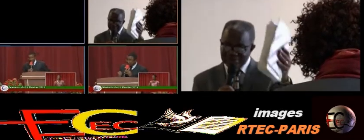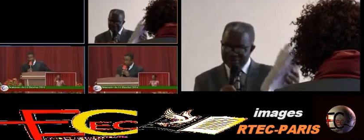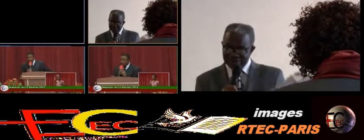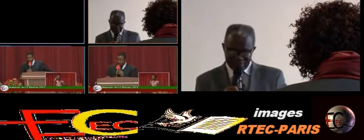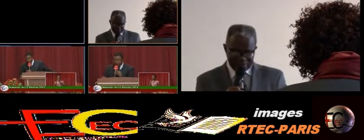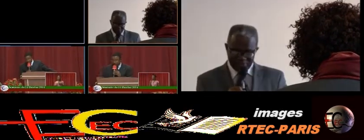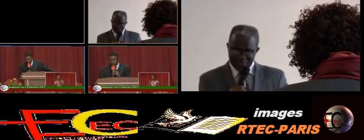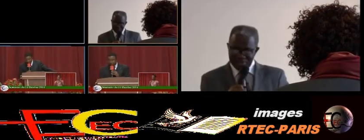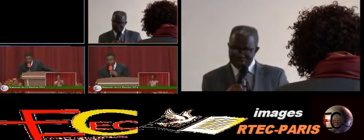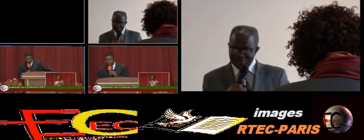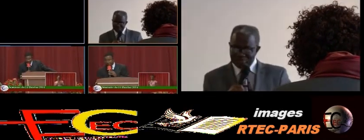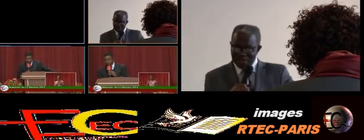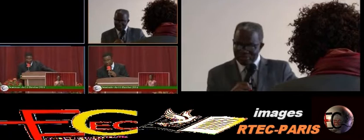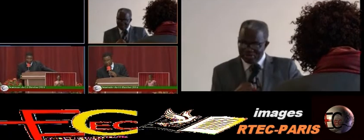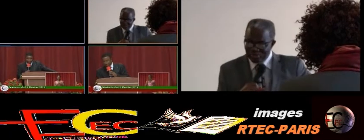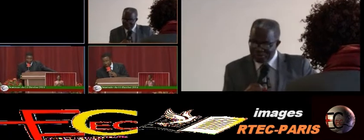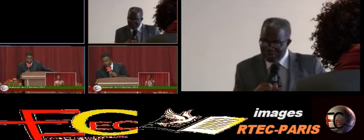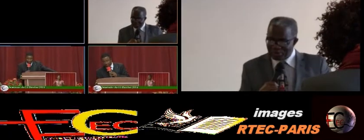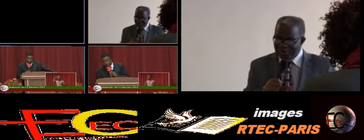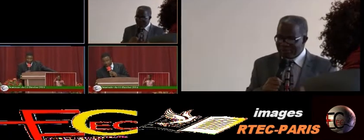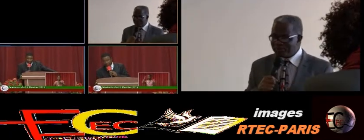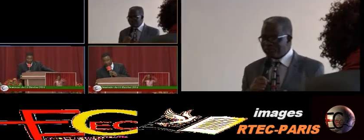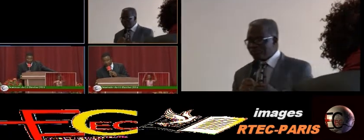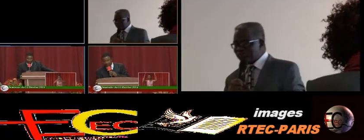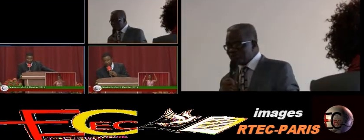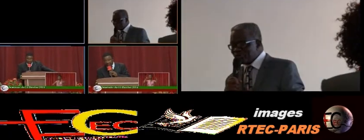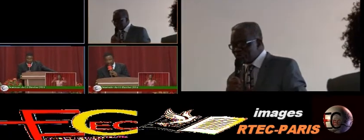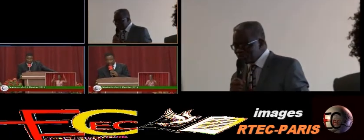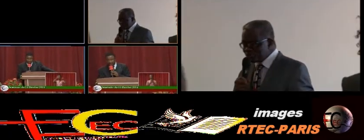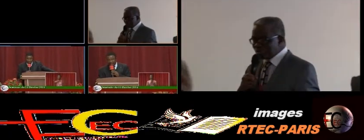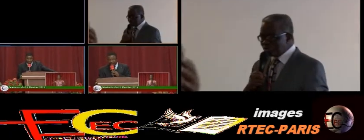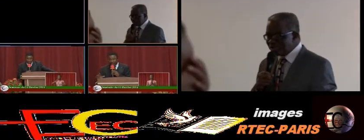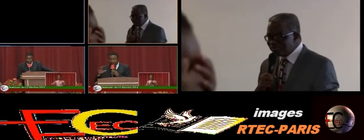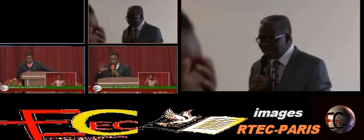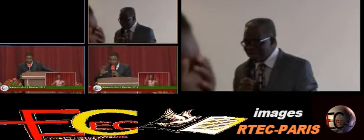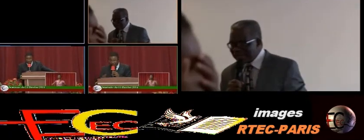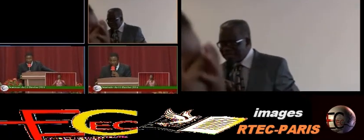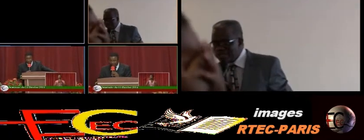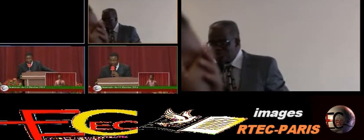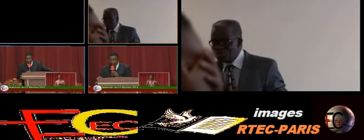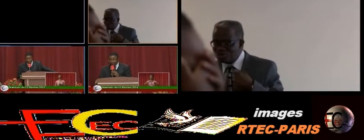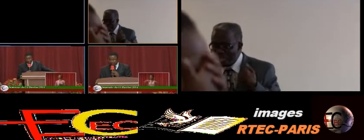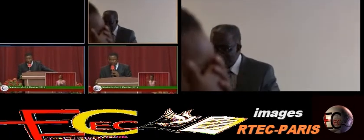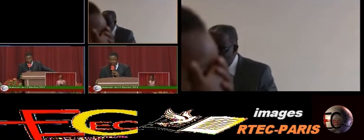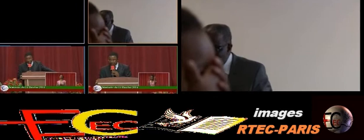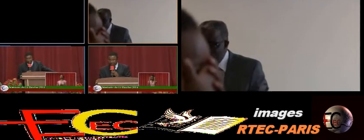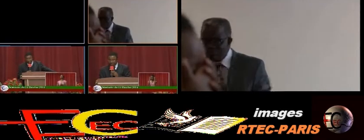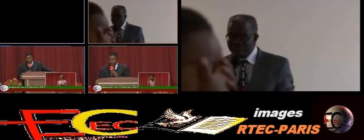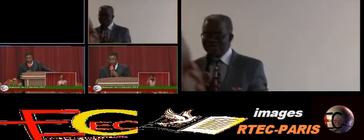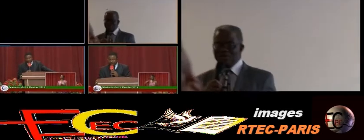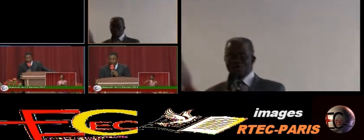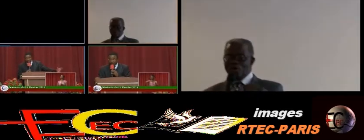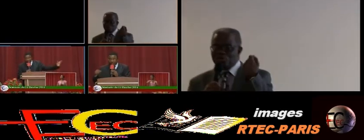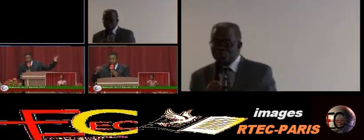là. Mais nous avons pris la Bible, nous l'avons mis de côté. Nous sommes tournés vers nos